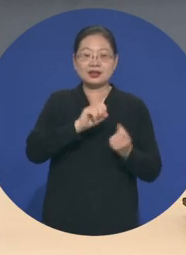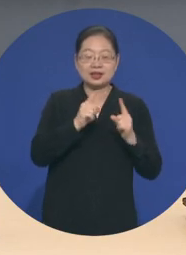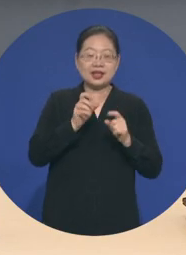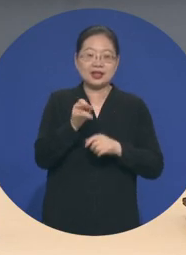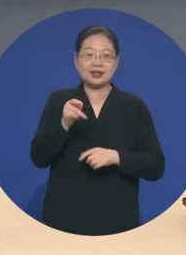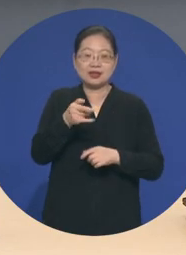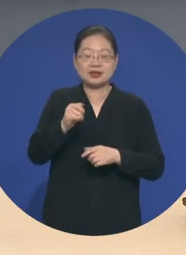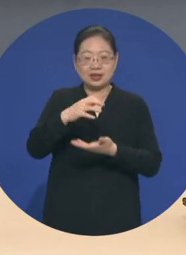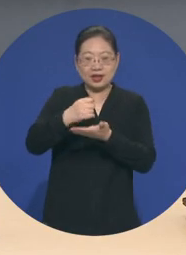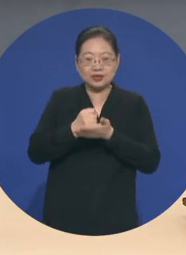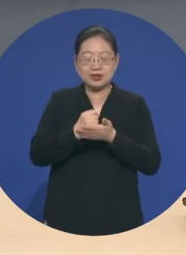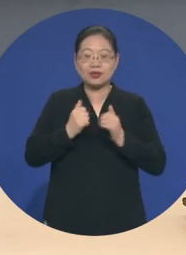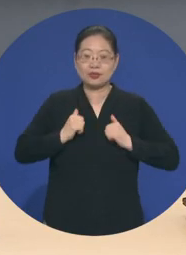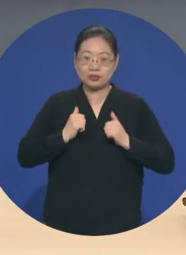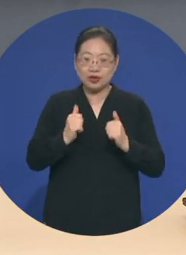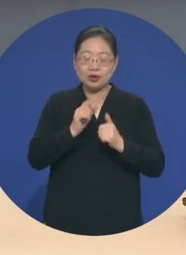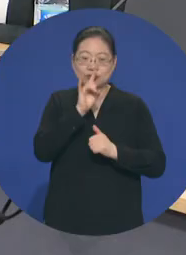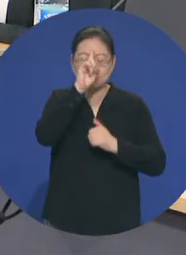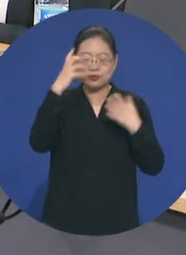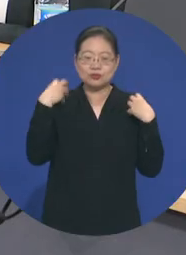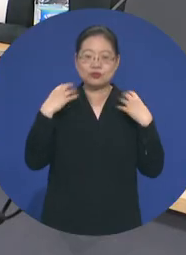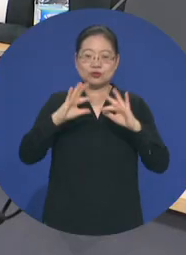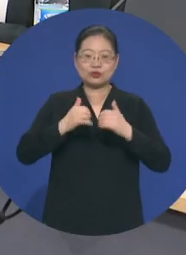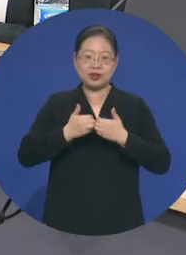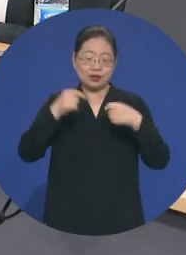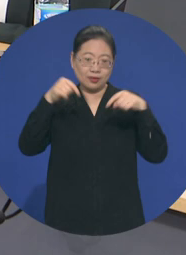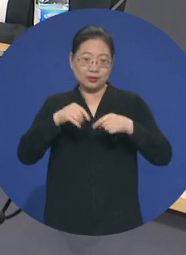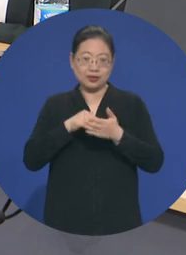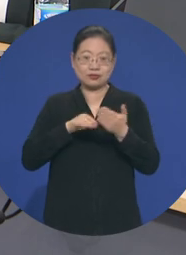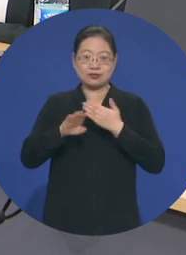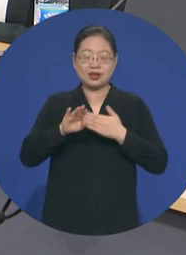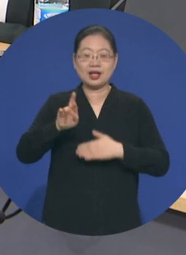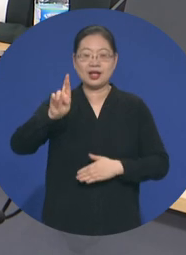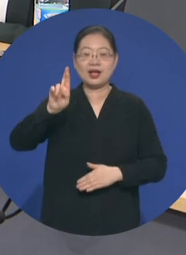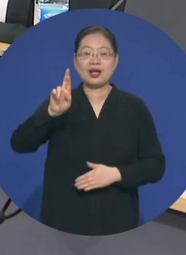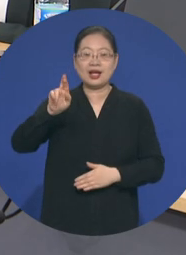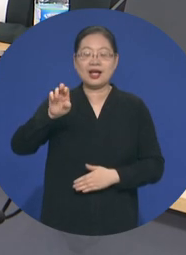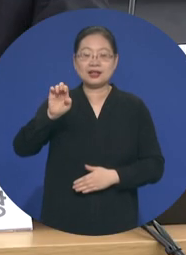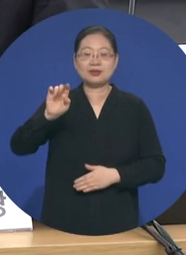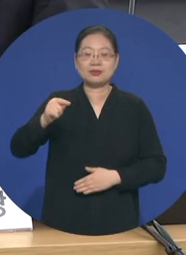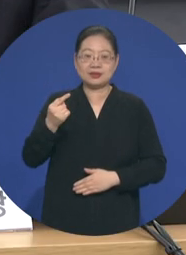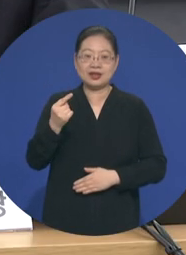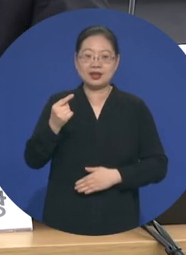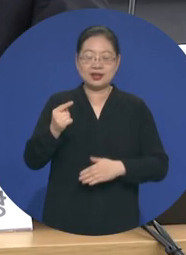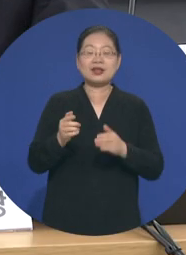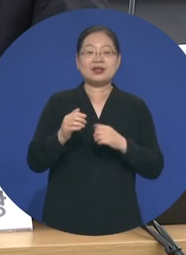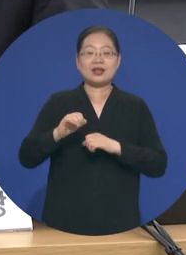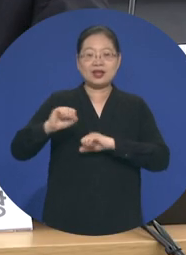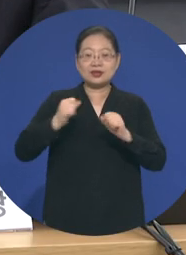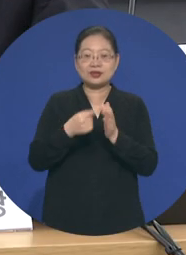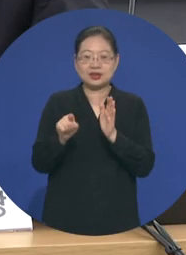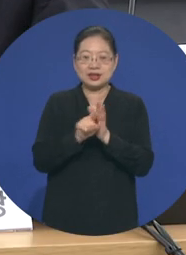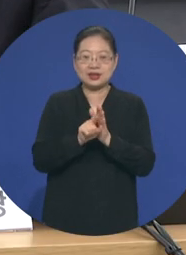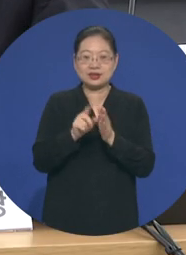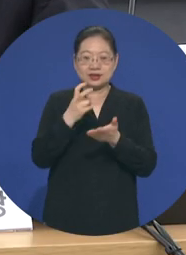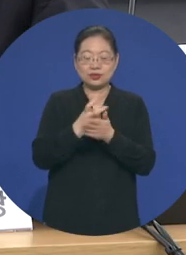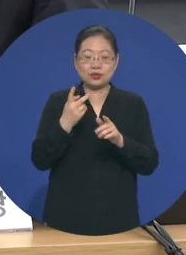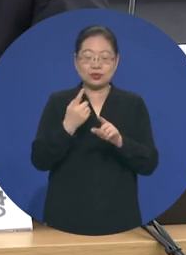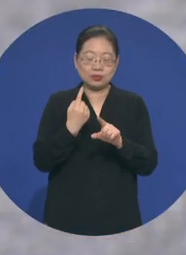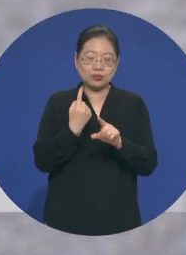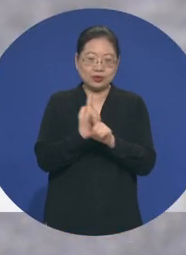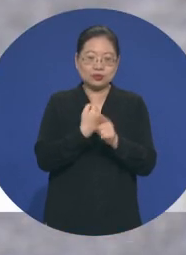확보에 총력을 다하고 있다며 중앙정부, 국회와 협의해 아리베 시행을 위한 제도 개선에 앞장서겠다고